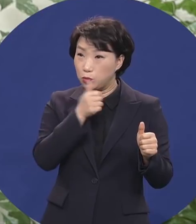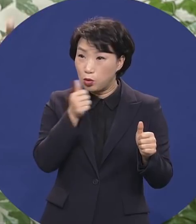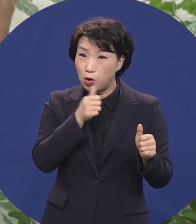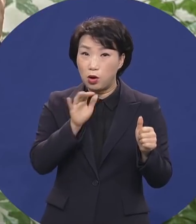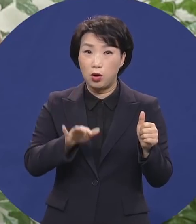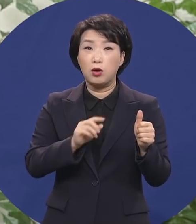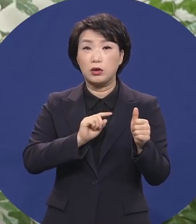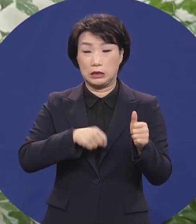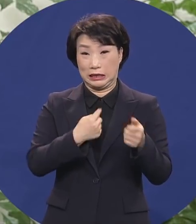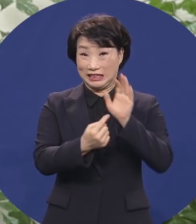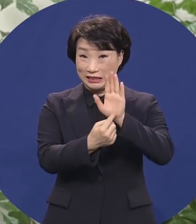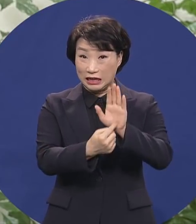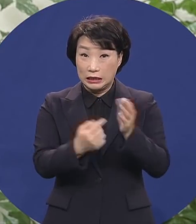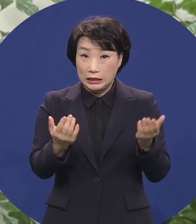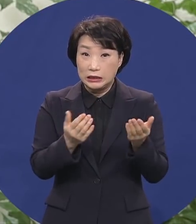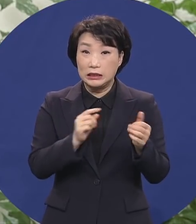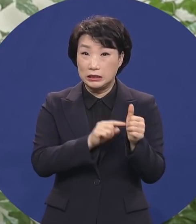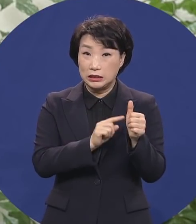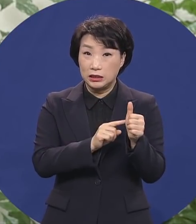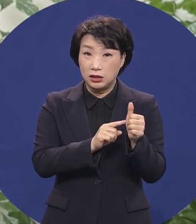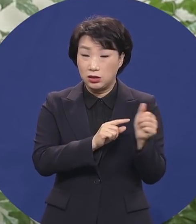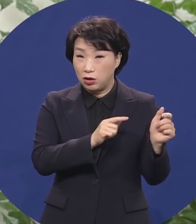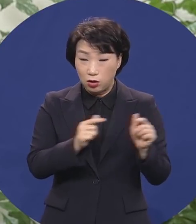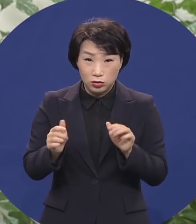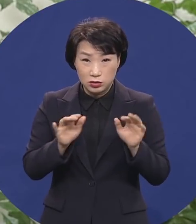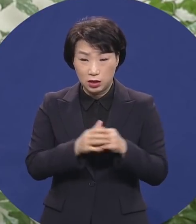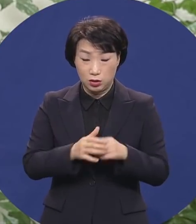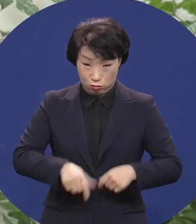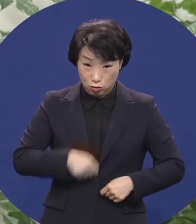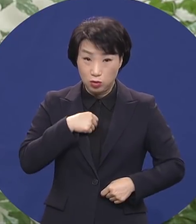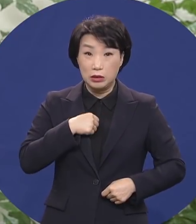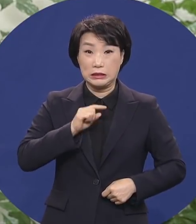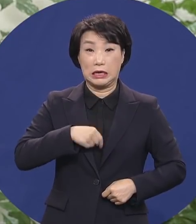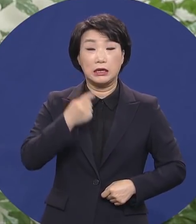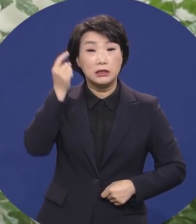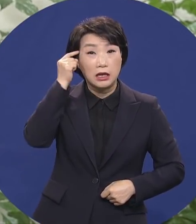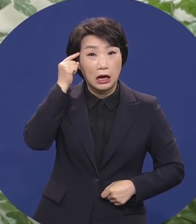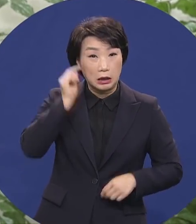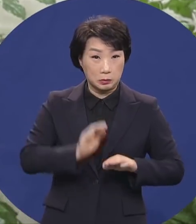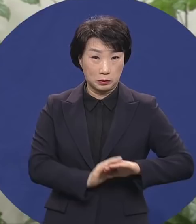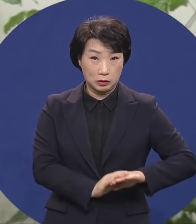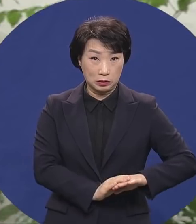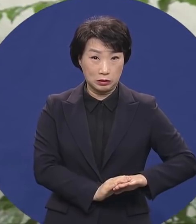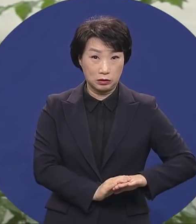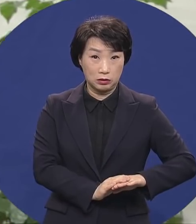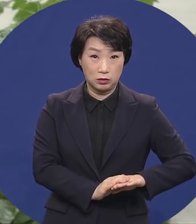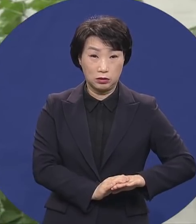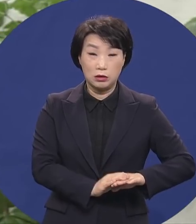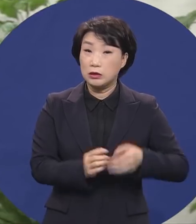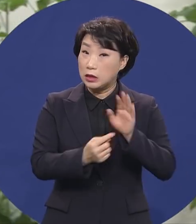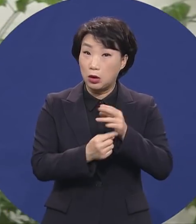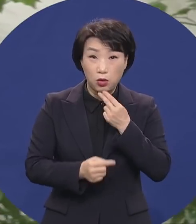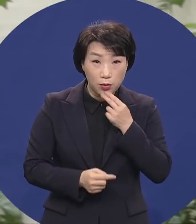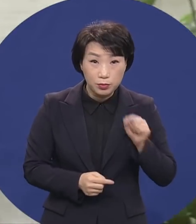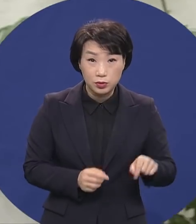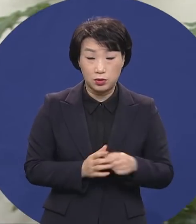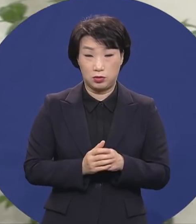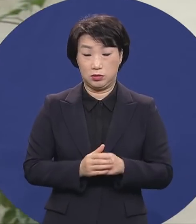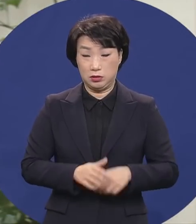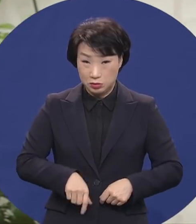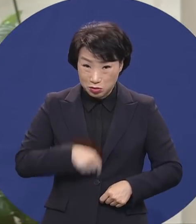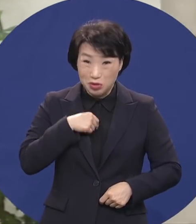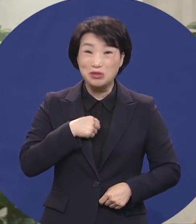거, 자기 나타내는 거, 솔직한 자기 중심을 그대로 드러내지 않고